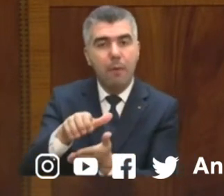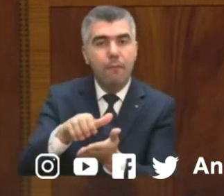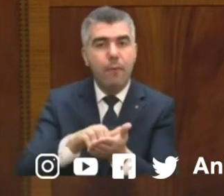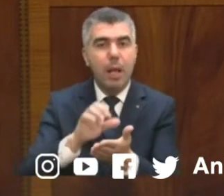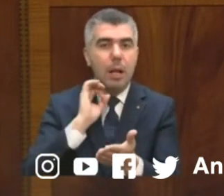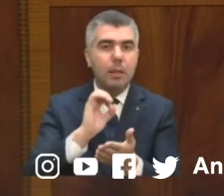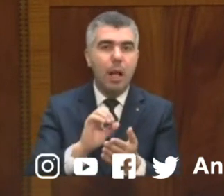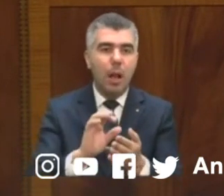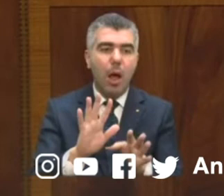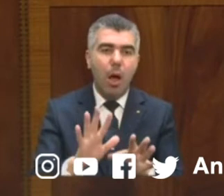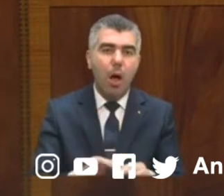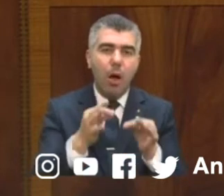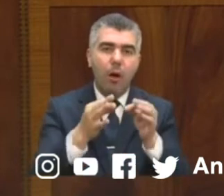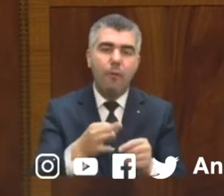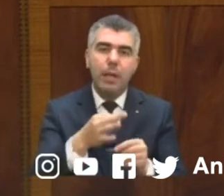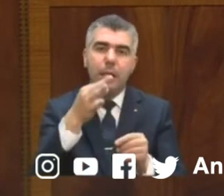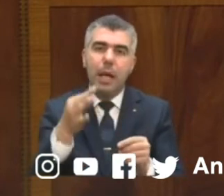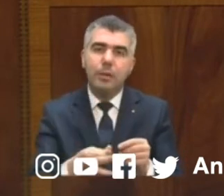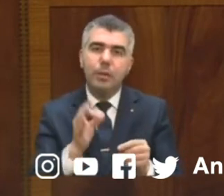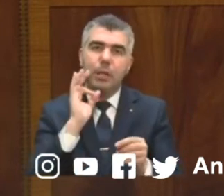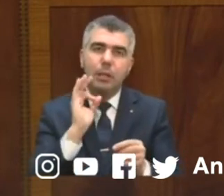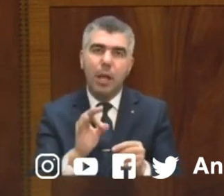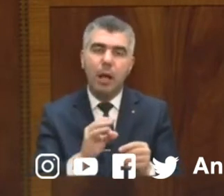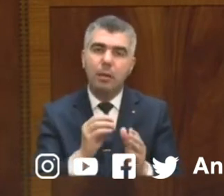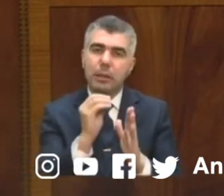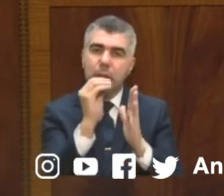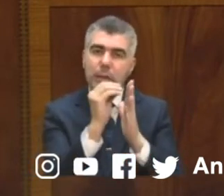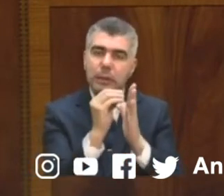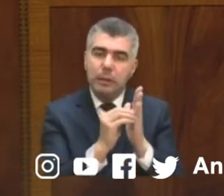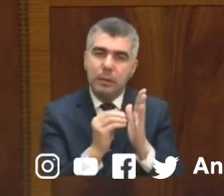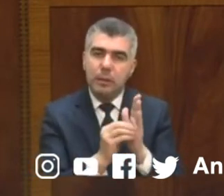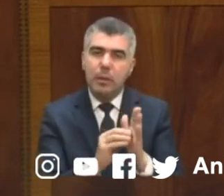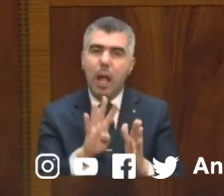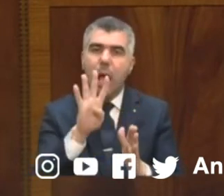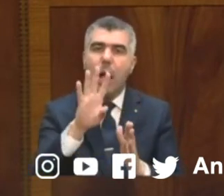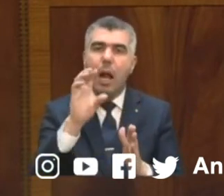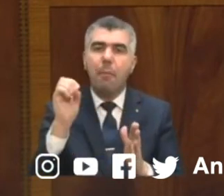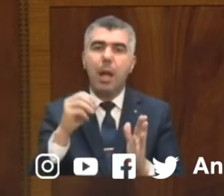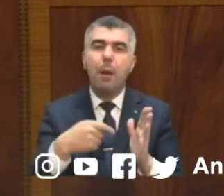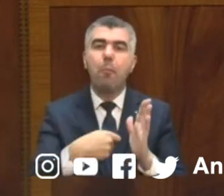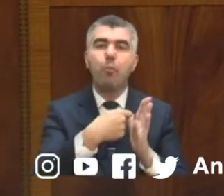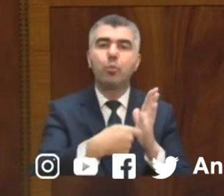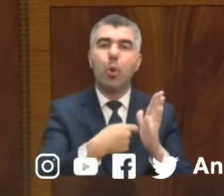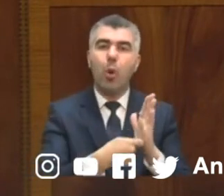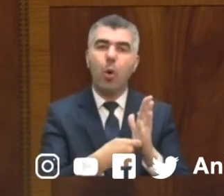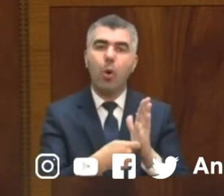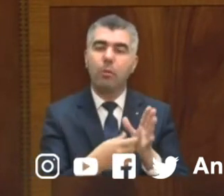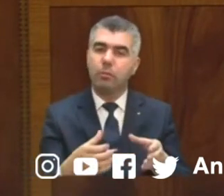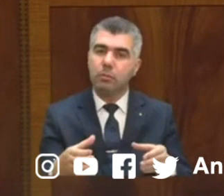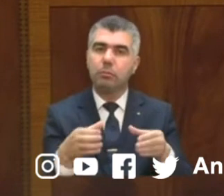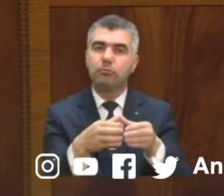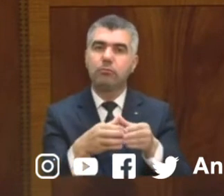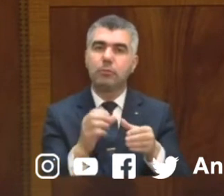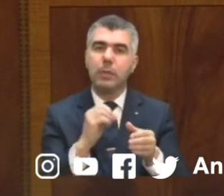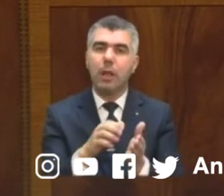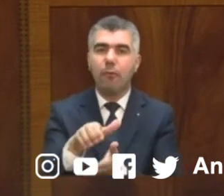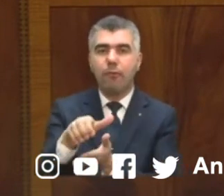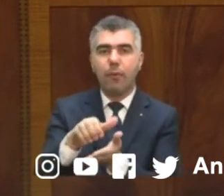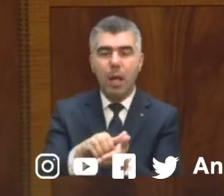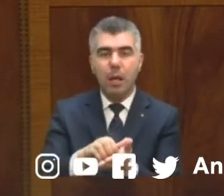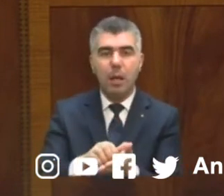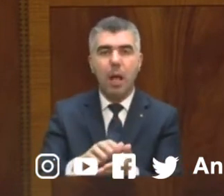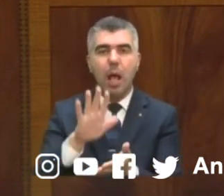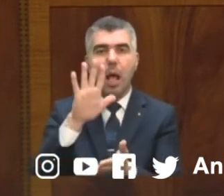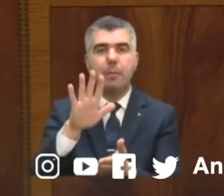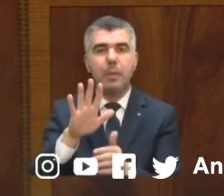وإنعاش سلاسل الإنتاج الحيوانية، وكيضم 40 مشروع للفلاحة التضامنية، توزيع 650 ألف قنطار